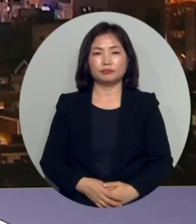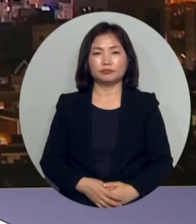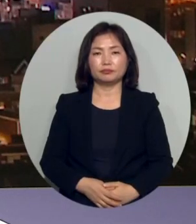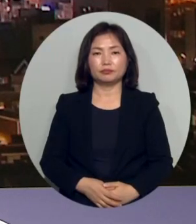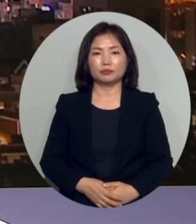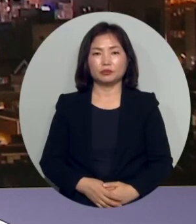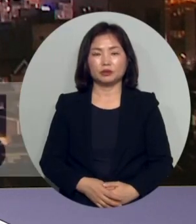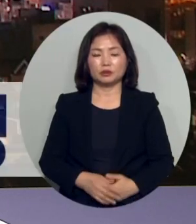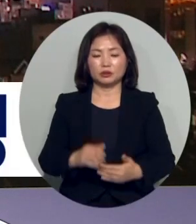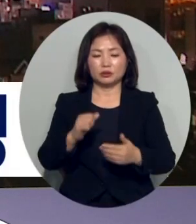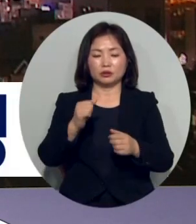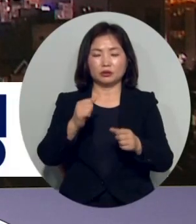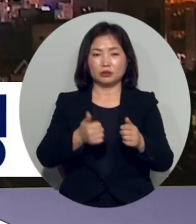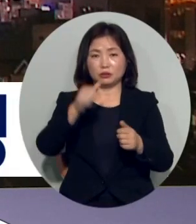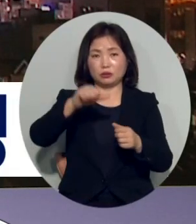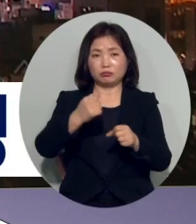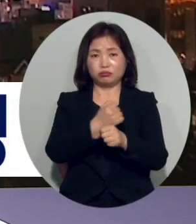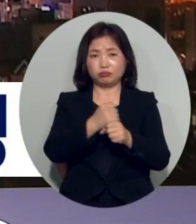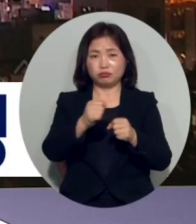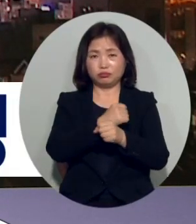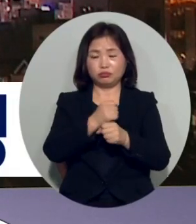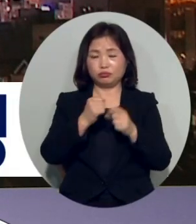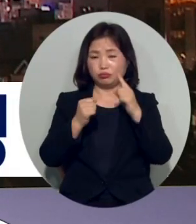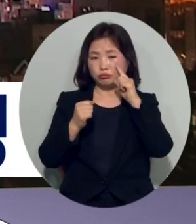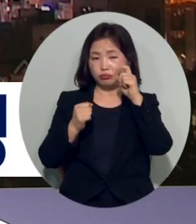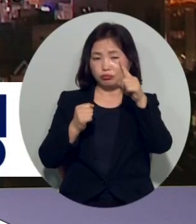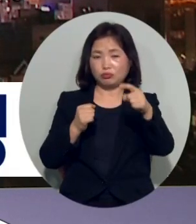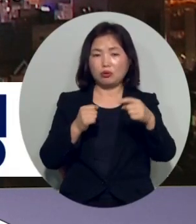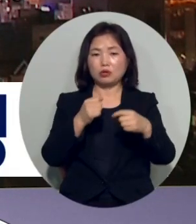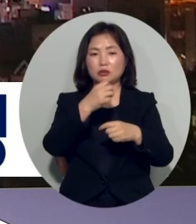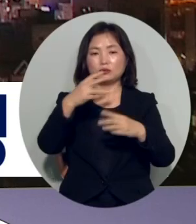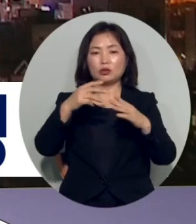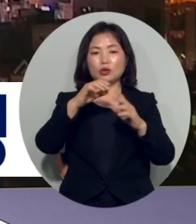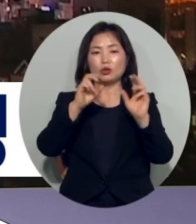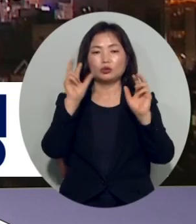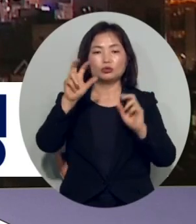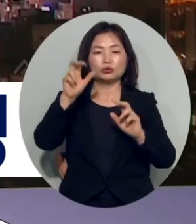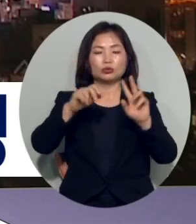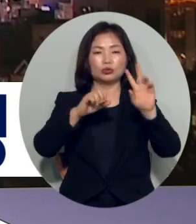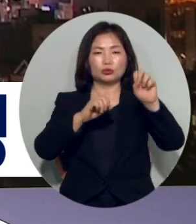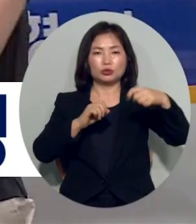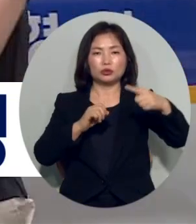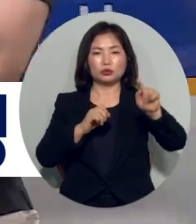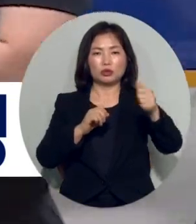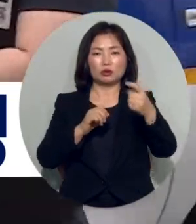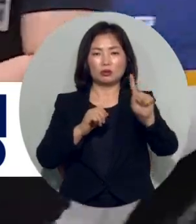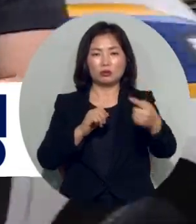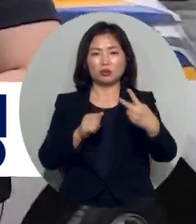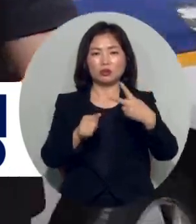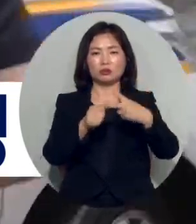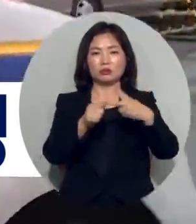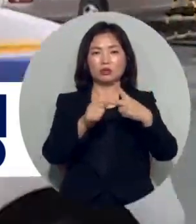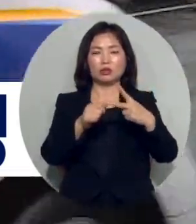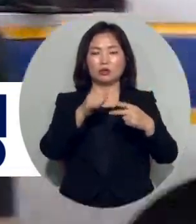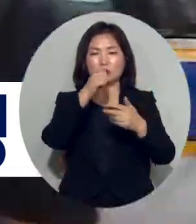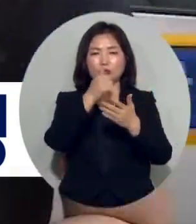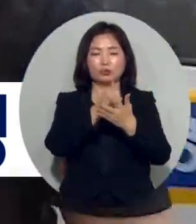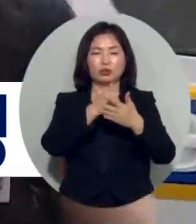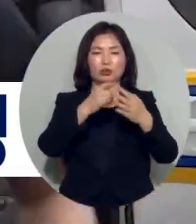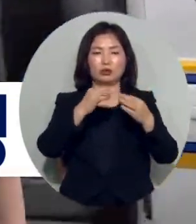승부조작 혐의를 받고 있는 전 프로야구 삼성 라이온즈 투수 윤성환이 2심에서 감형을